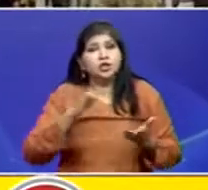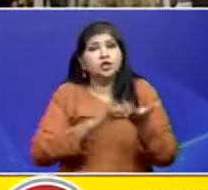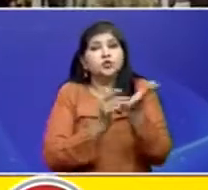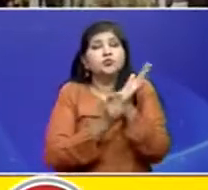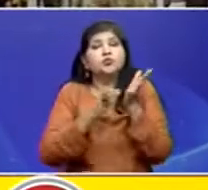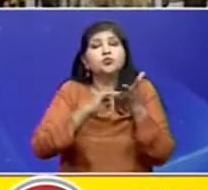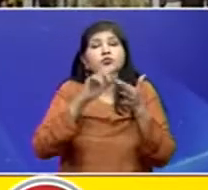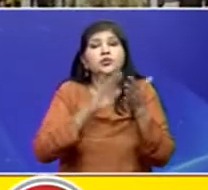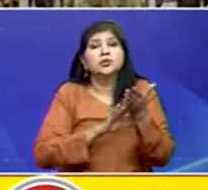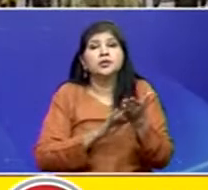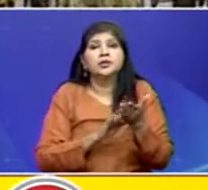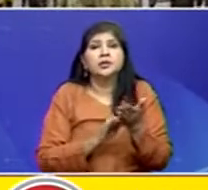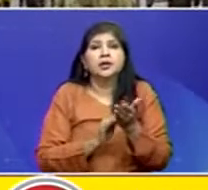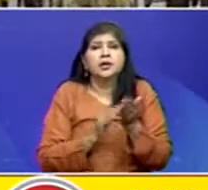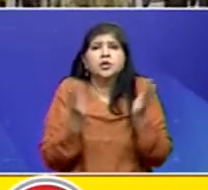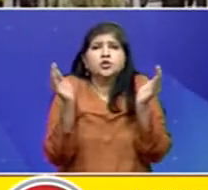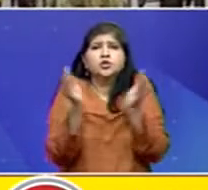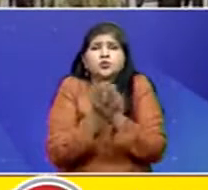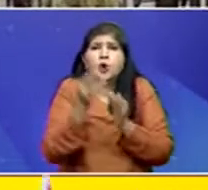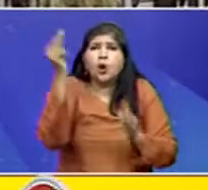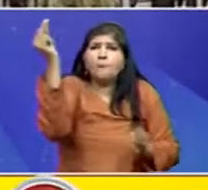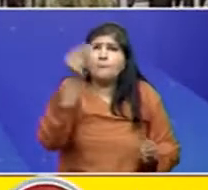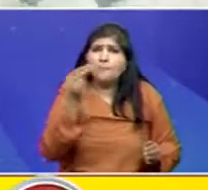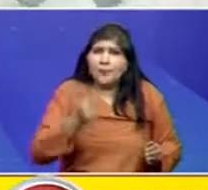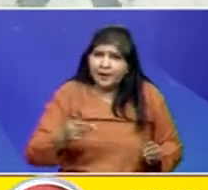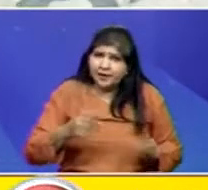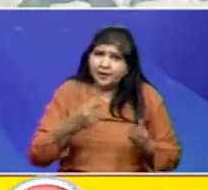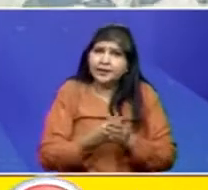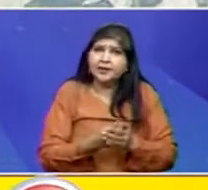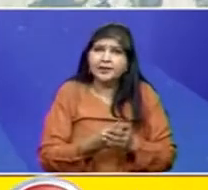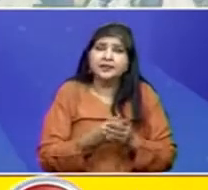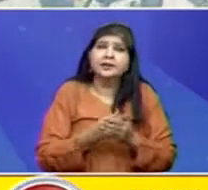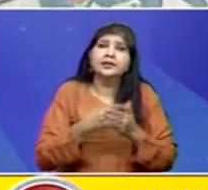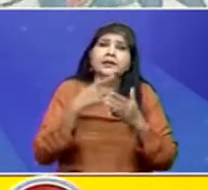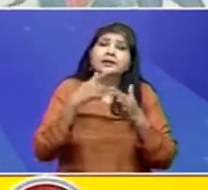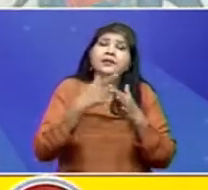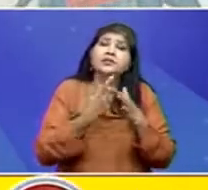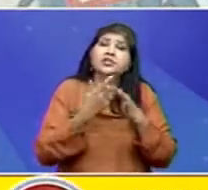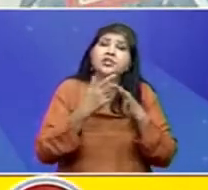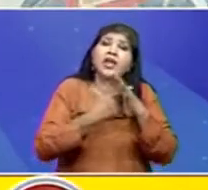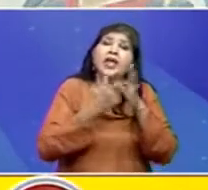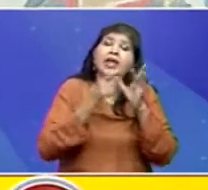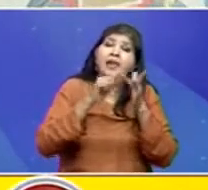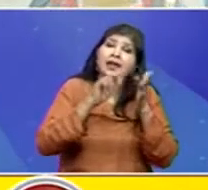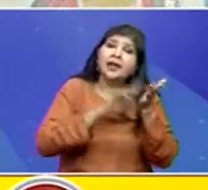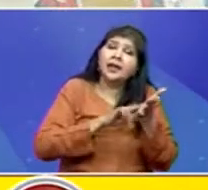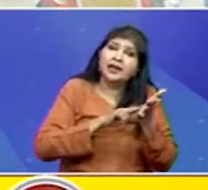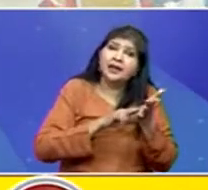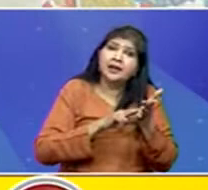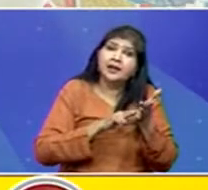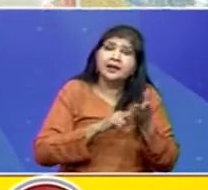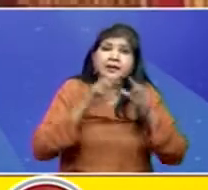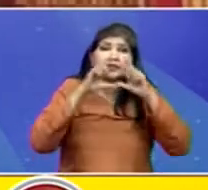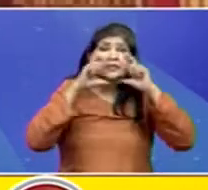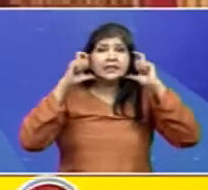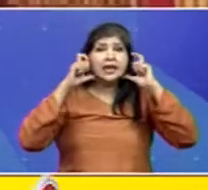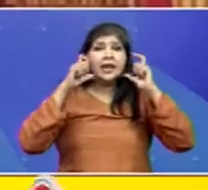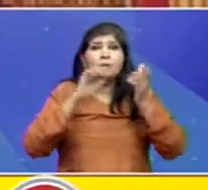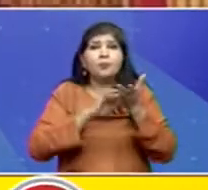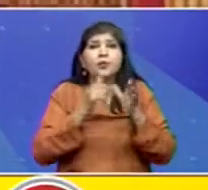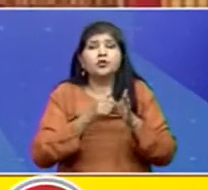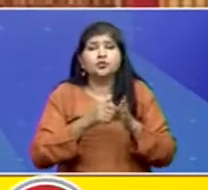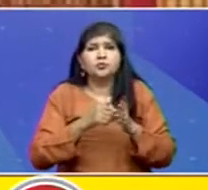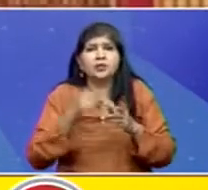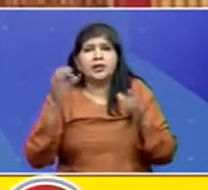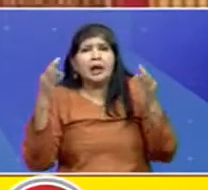में मिनियेचर पेंटिंग्स, जैन मैनुस्क्रिप्स, स्कल्प्चर बहुत कुछ